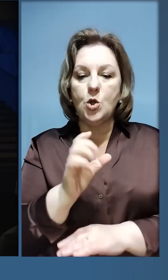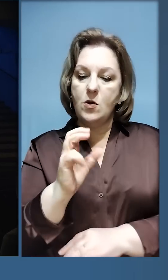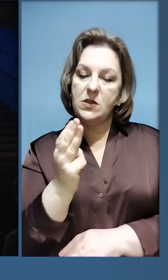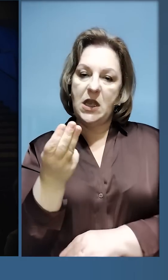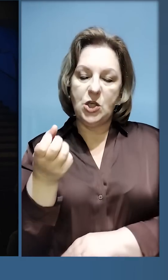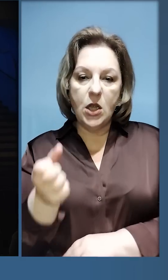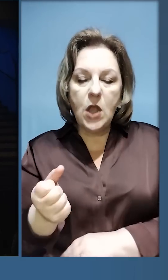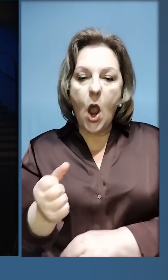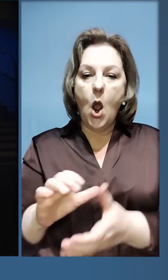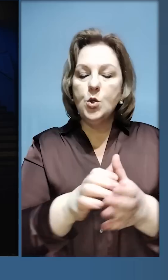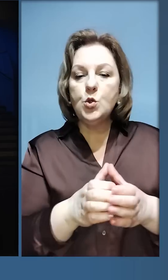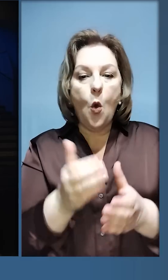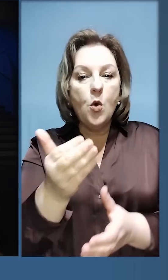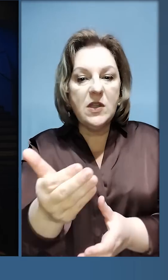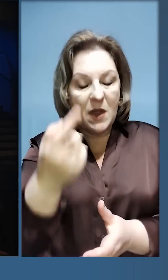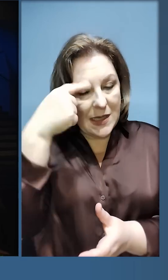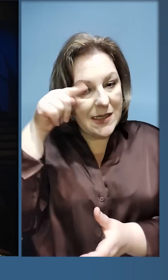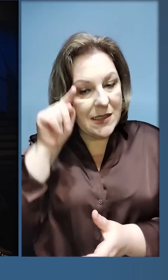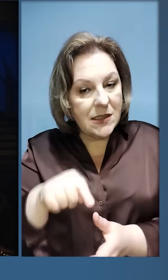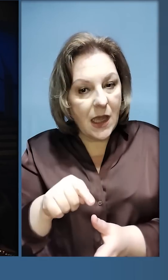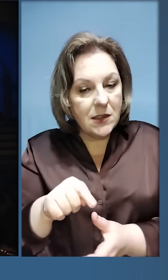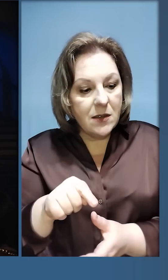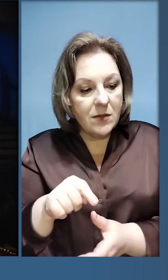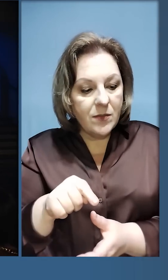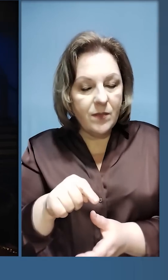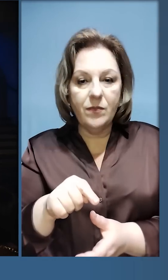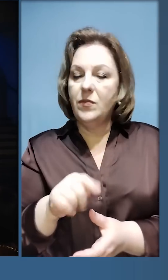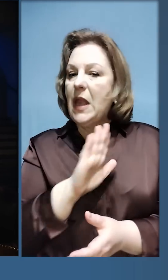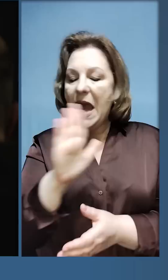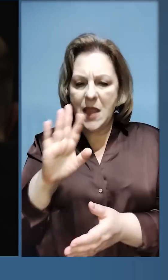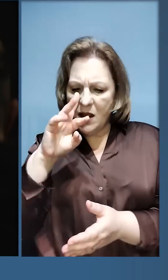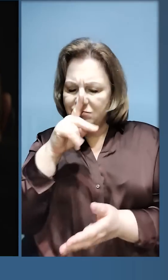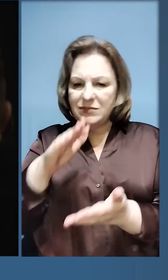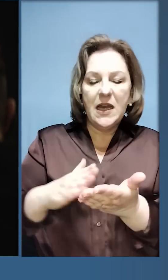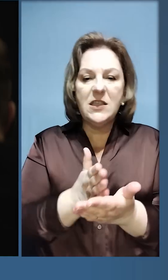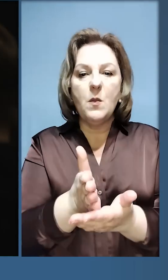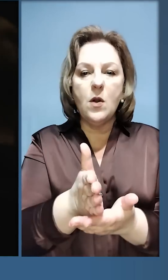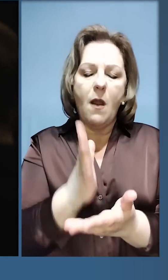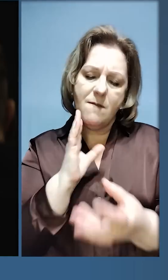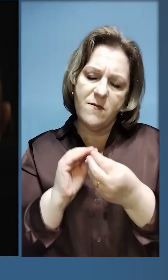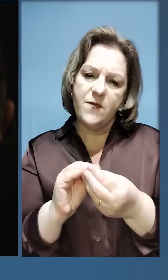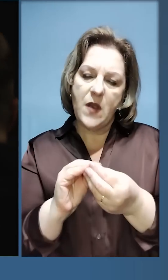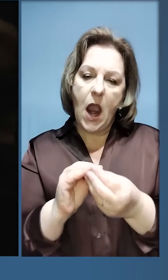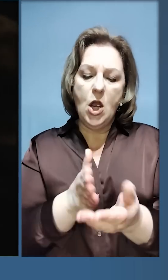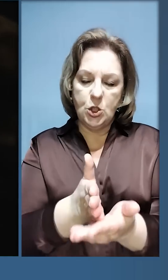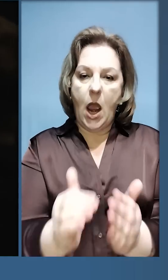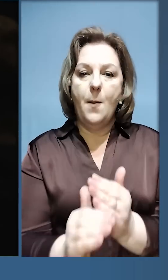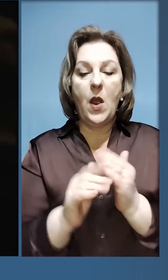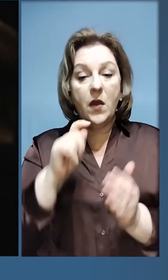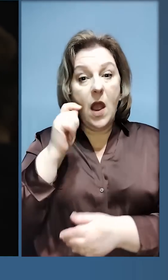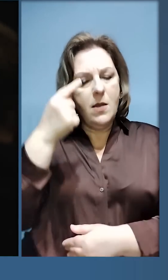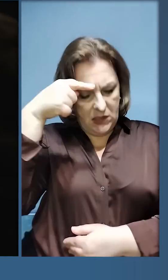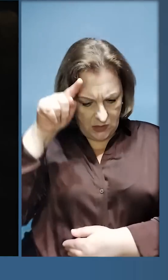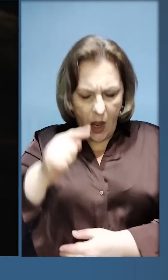Найголовніше, щоб Сполучені Штати Америки, суспільство знало, не збилось з курсу, не збилось з цього шляху